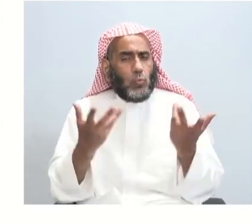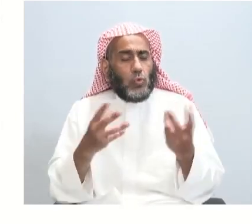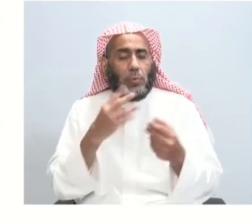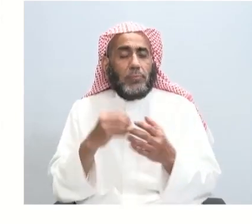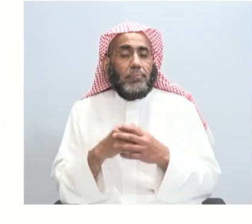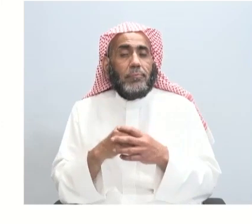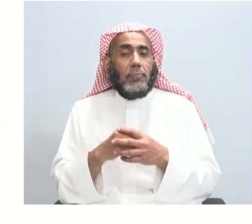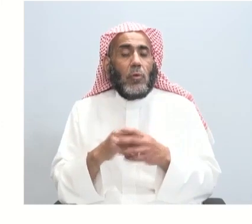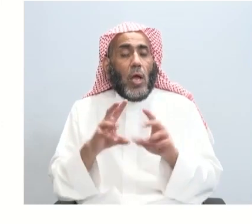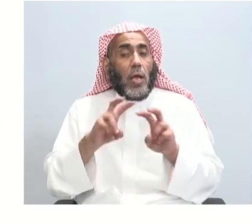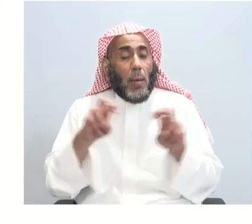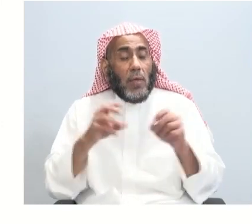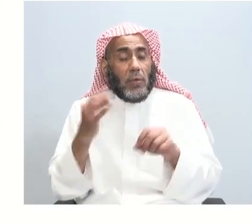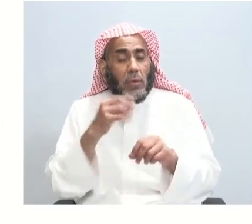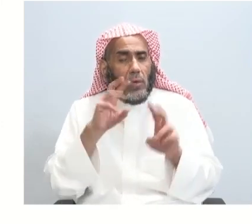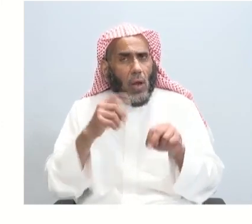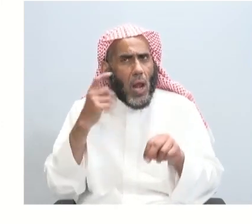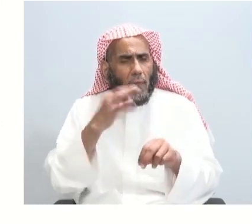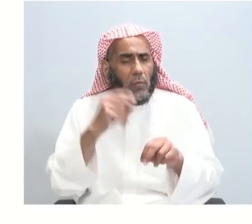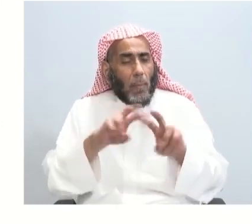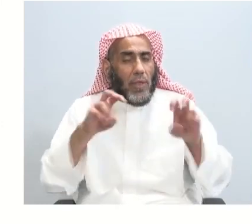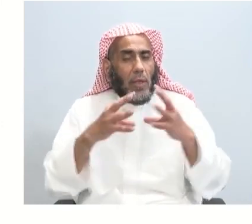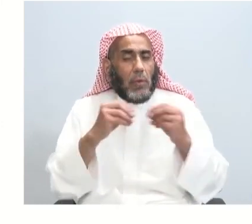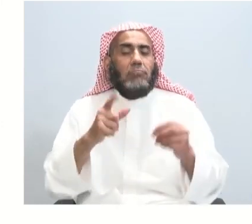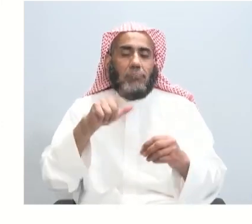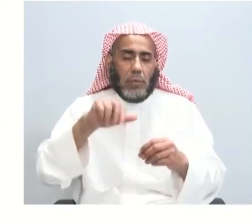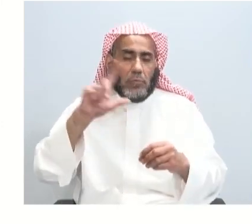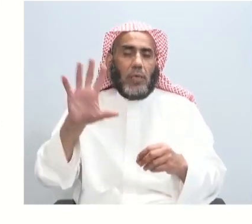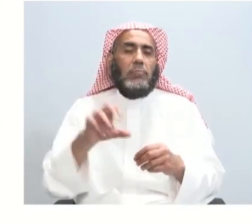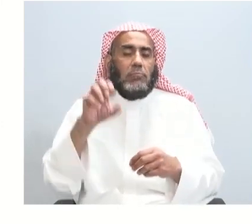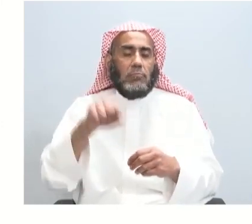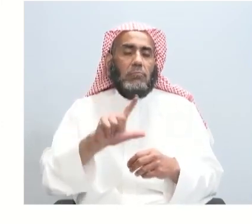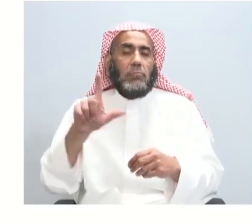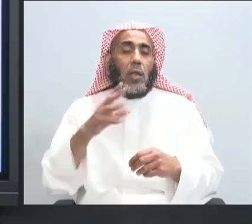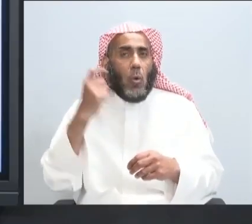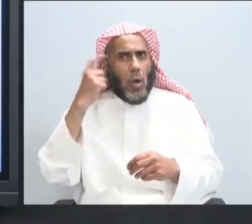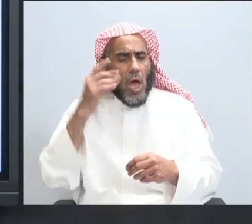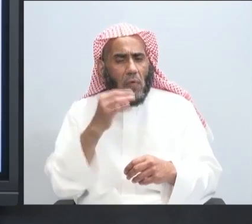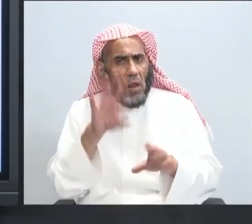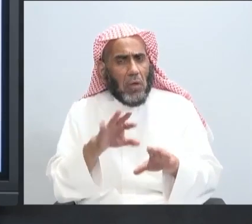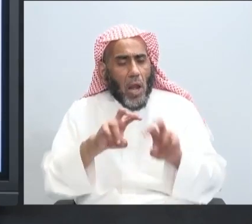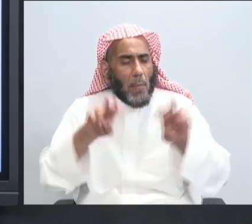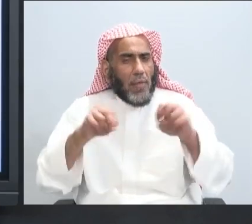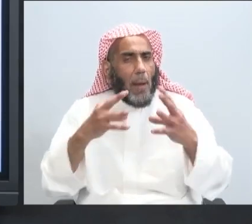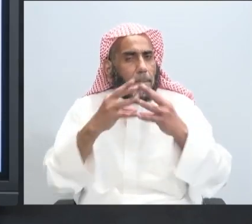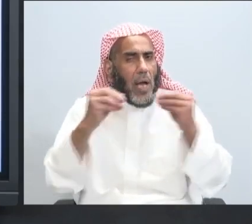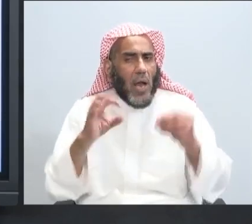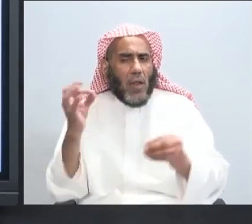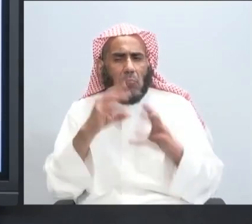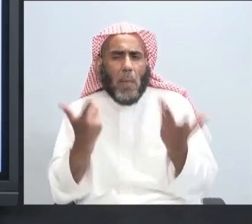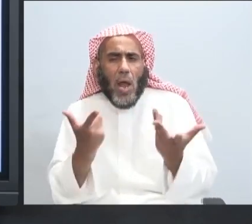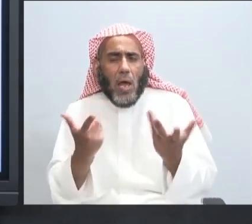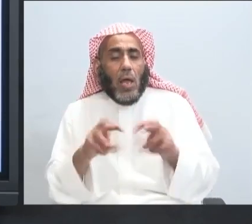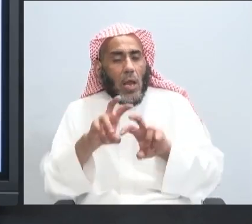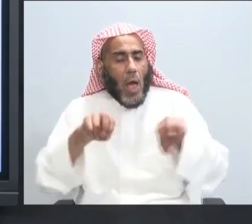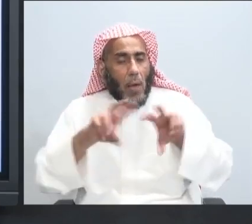جميل. هنا نبحث في معاجم الألفاظ إذا كنا نعرف اللفظ ونبحث عن المعنى. نعم صحيح، نحن نعرف اللفظ لكننا نبحث عن معنى هذا اللفظ، ولذلك